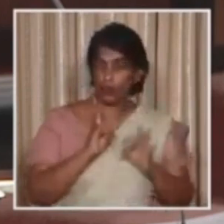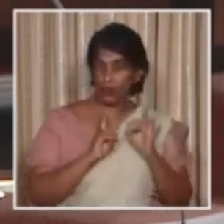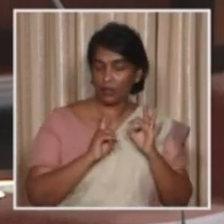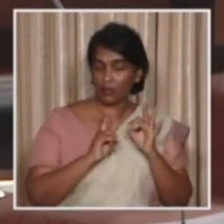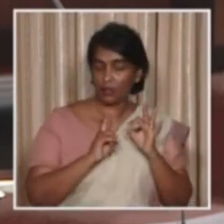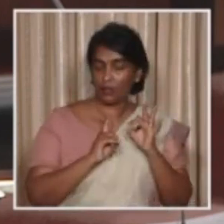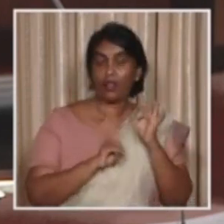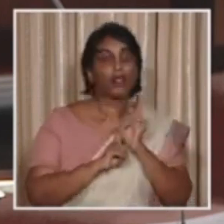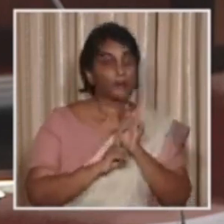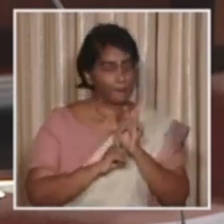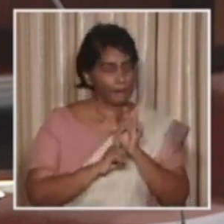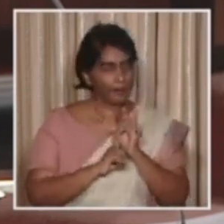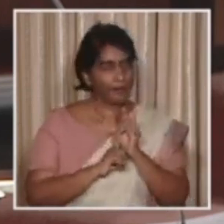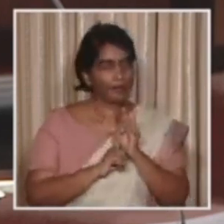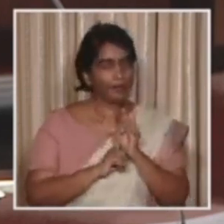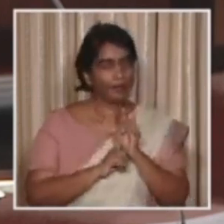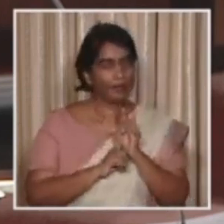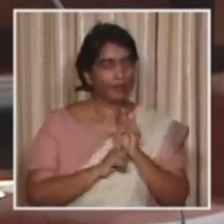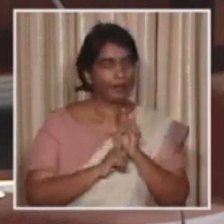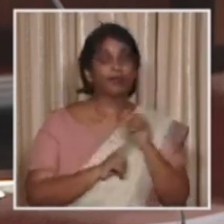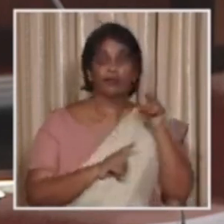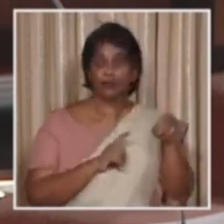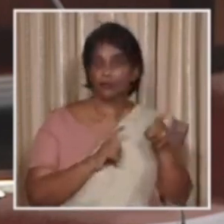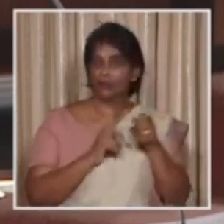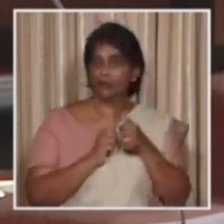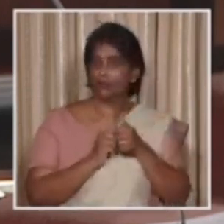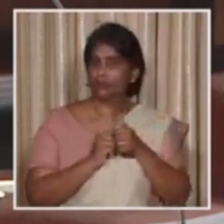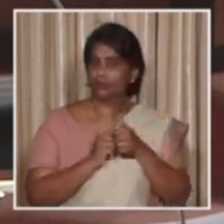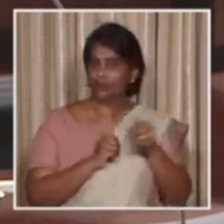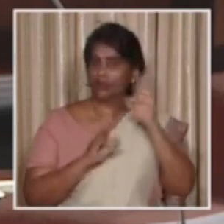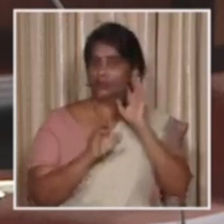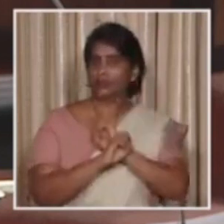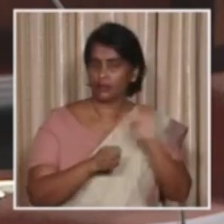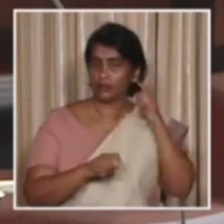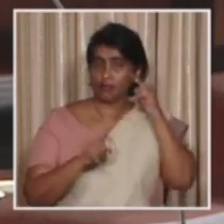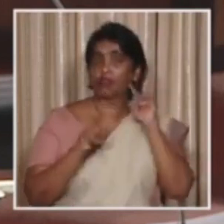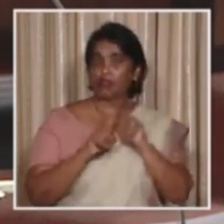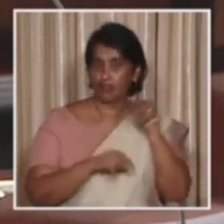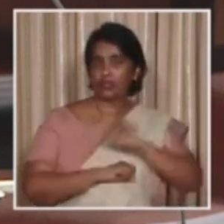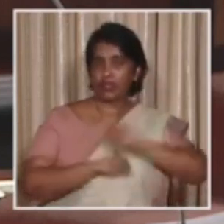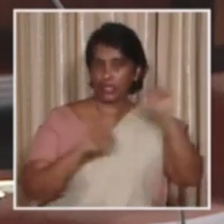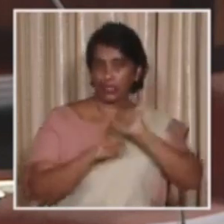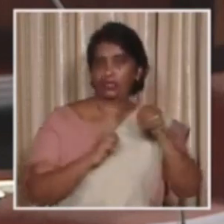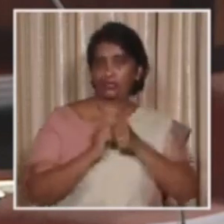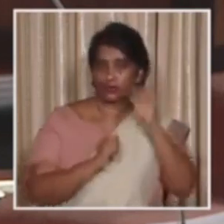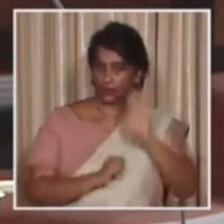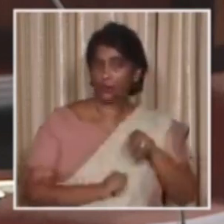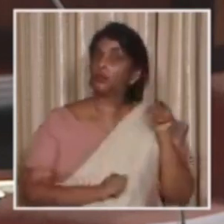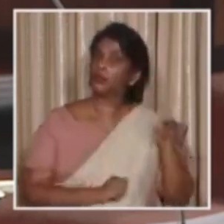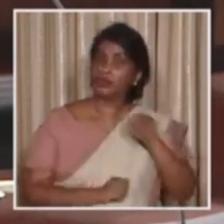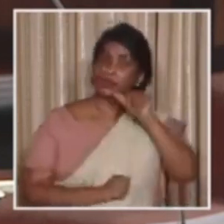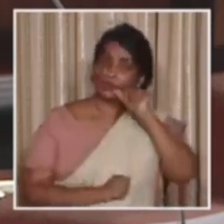சிறிய கூற்றை சொன்னதன் பின்னணியிலே இந்த போராட்டம் ஆரம்பிக்கப்பட்டிருக்கிறது. அது எப்படி என்றால்,